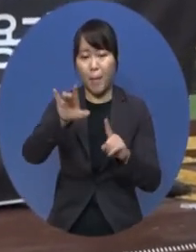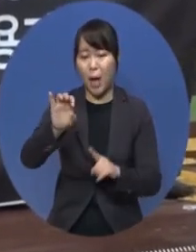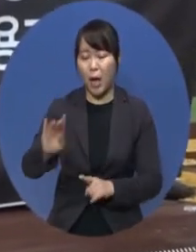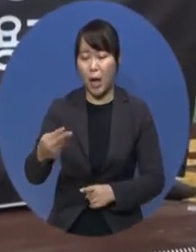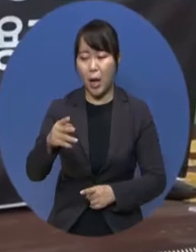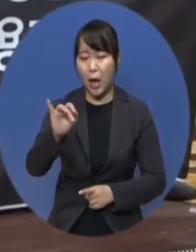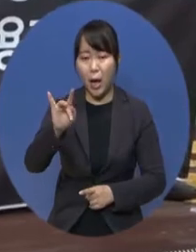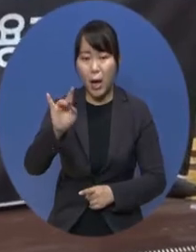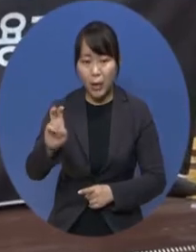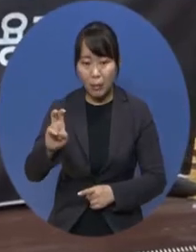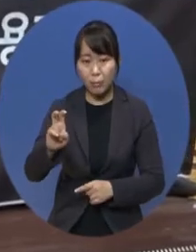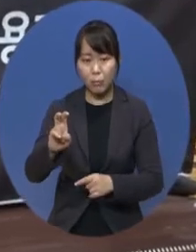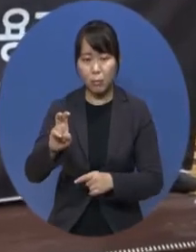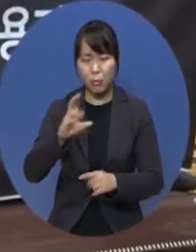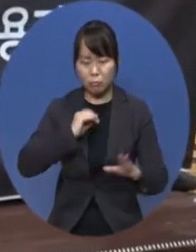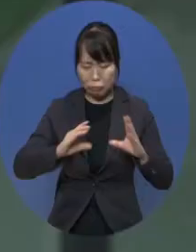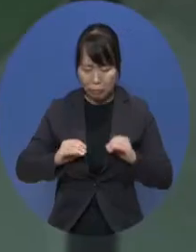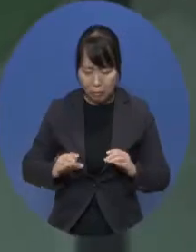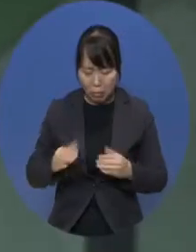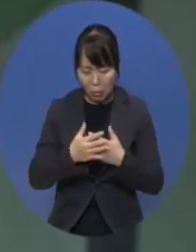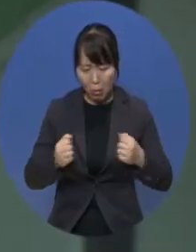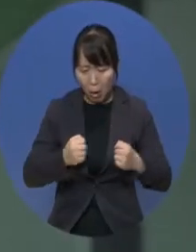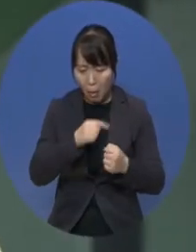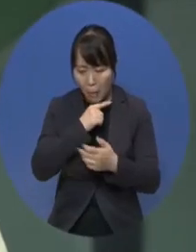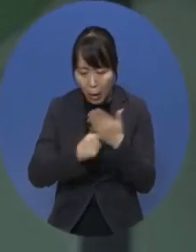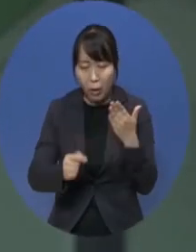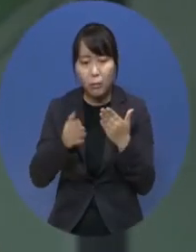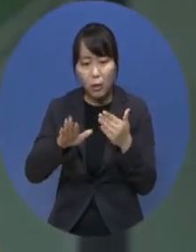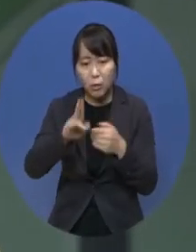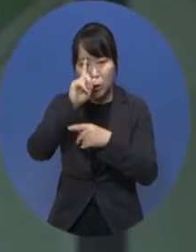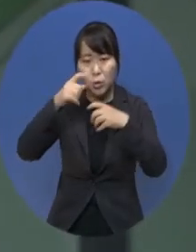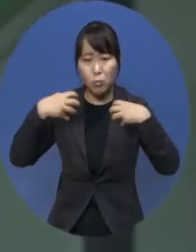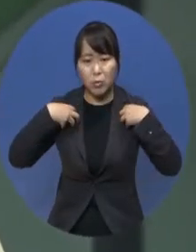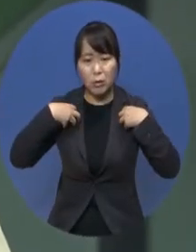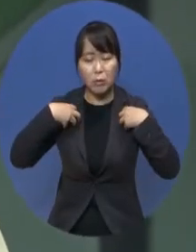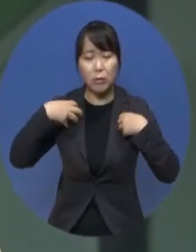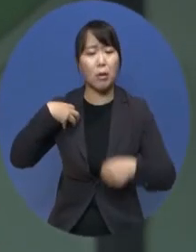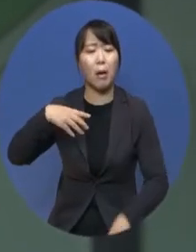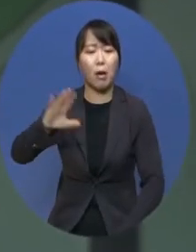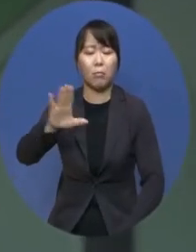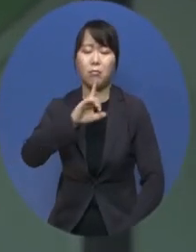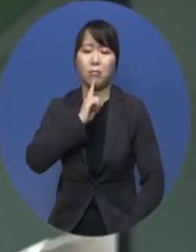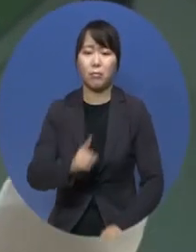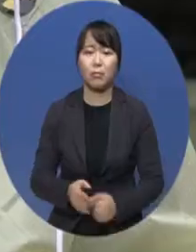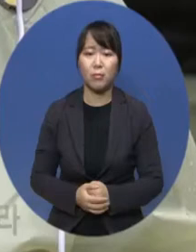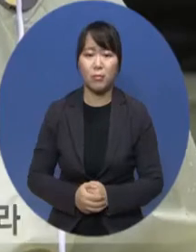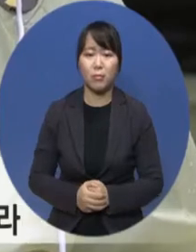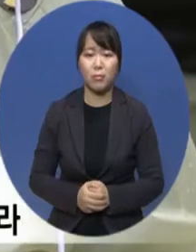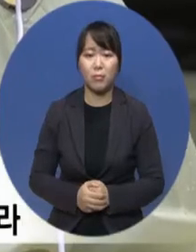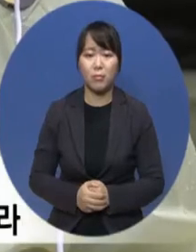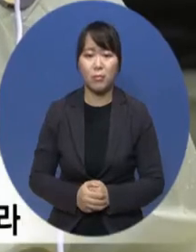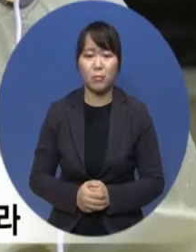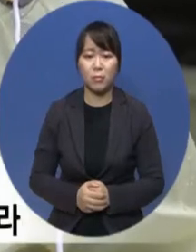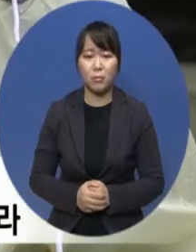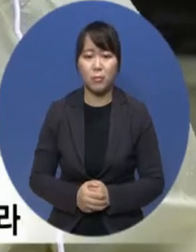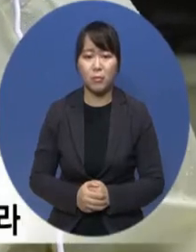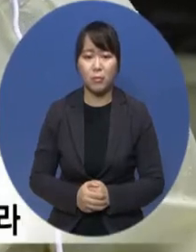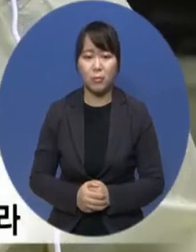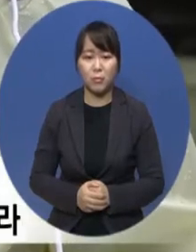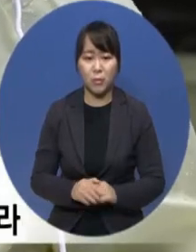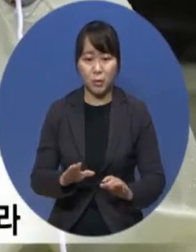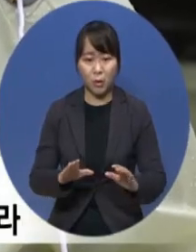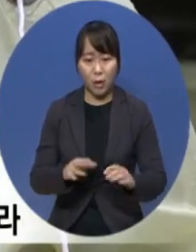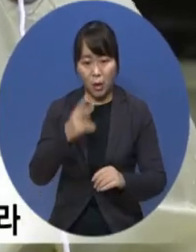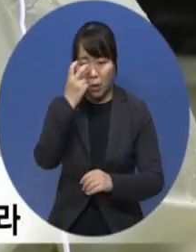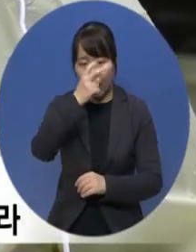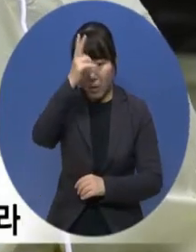수년간 노출돼 건강 피해로 밝혀졌는데 정부는 책임지지 않고 있다고 주장했습니다. 원안위가 검찰에 제출한